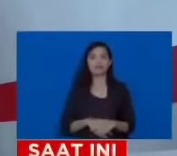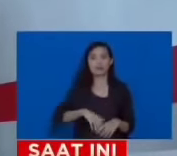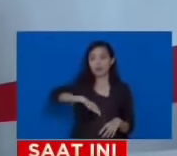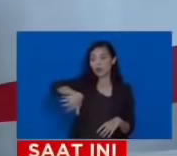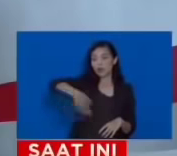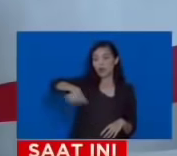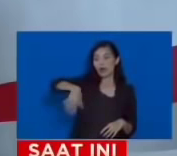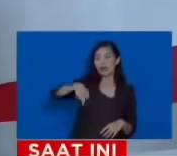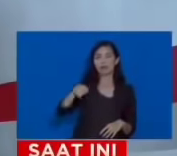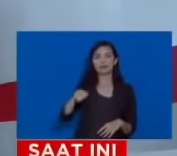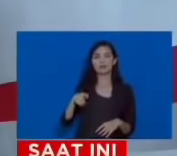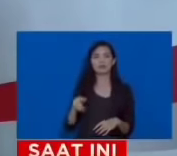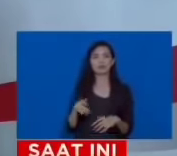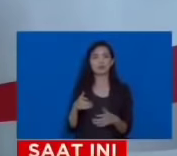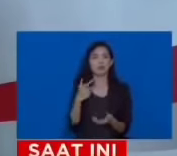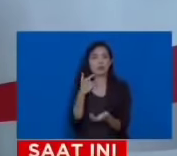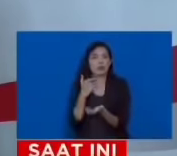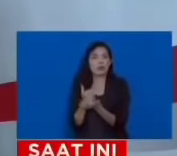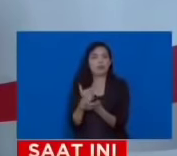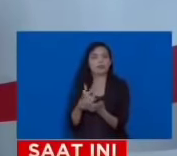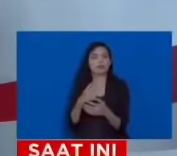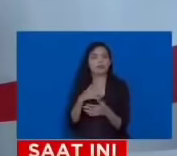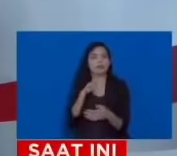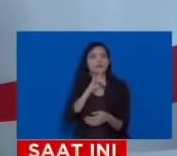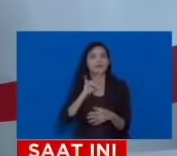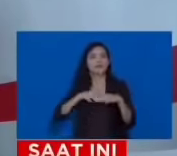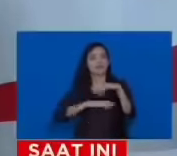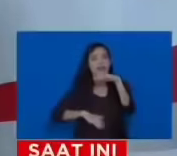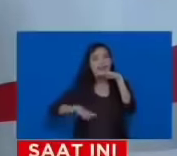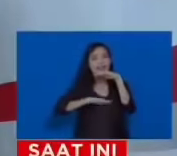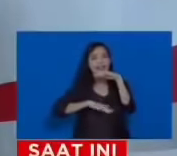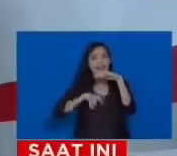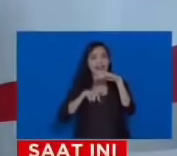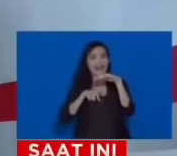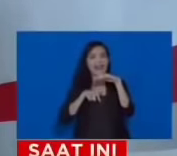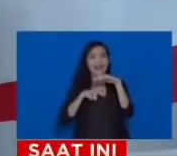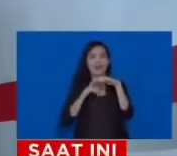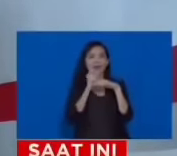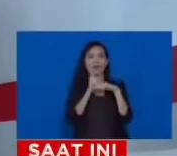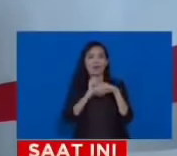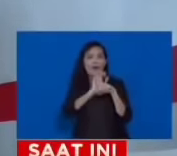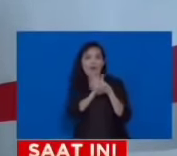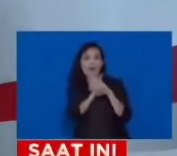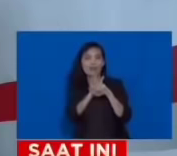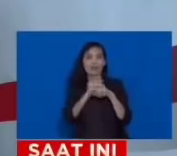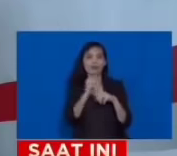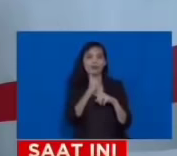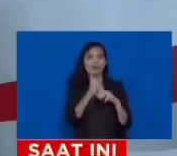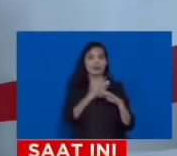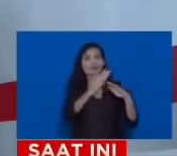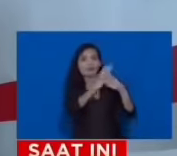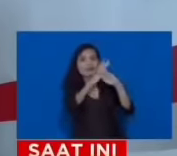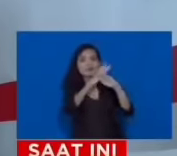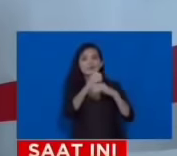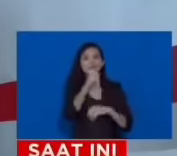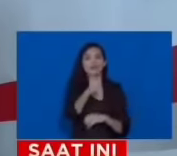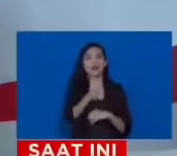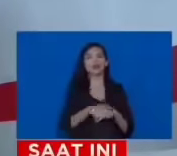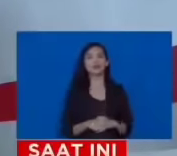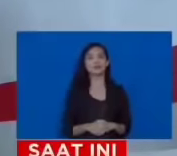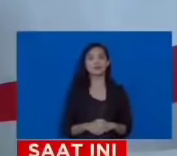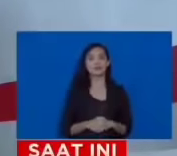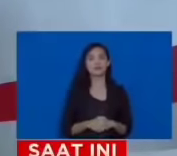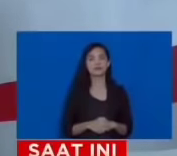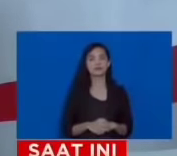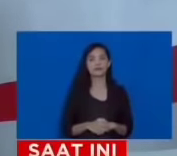Keluarga adalah basis dari upaya pencegahan dan pengendalian penyakit ini. Oleh